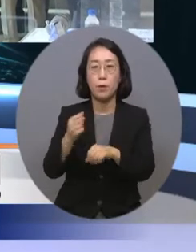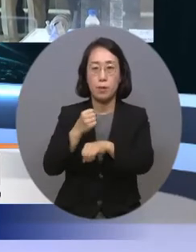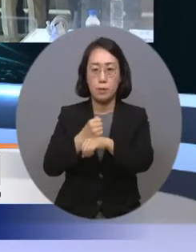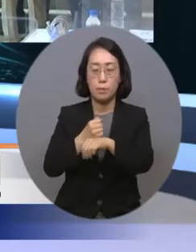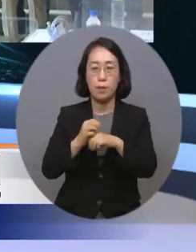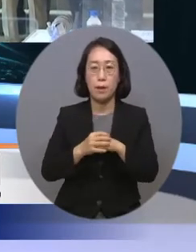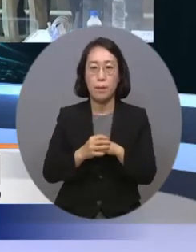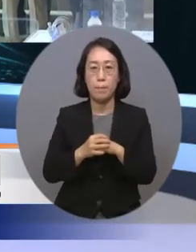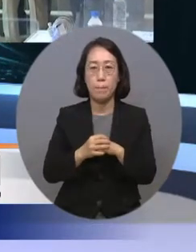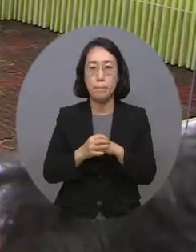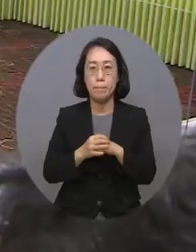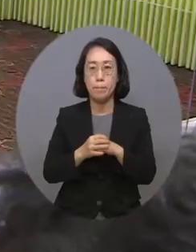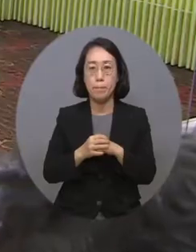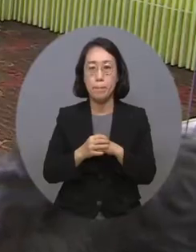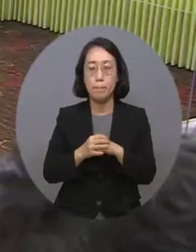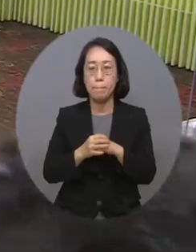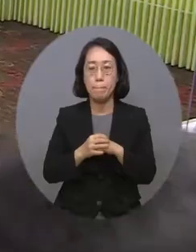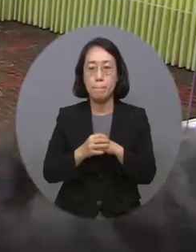기자입니다.